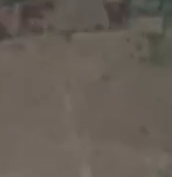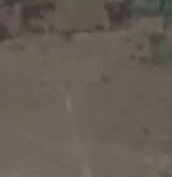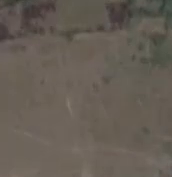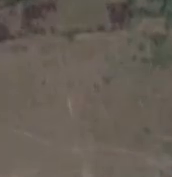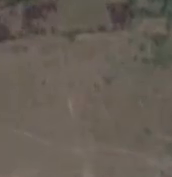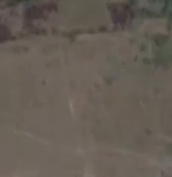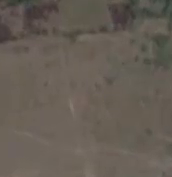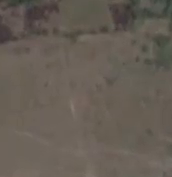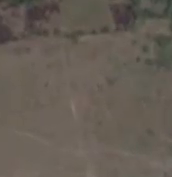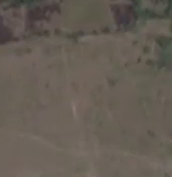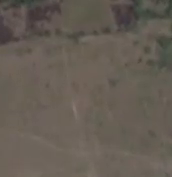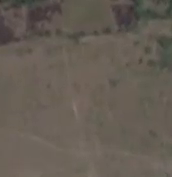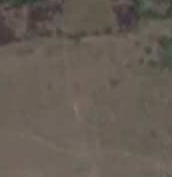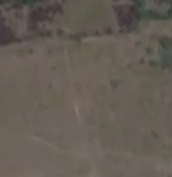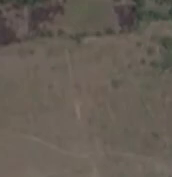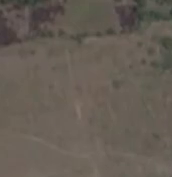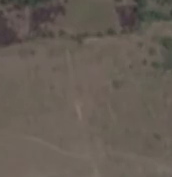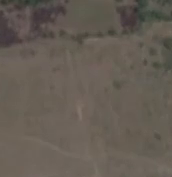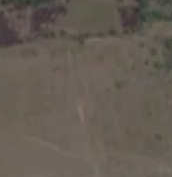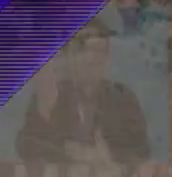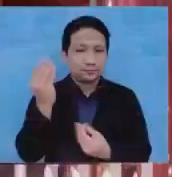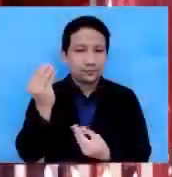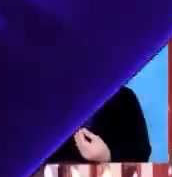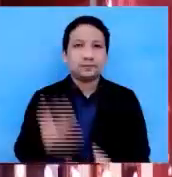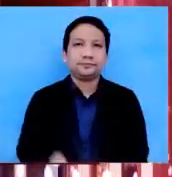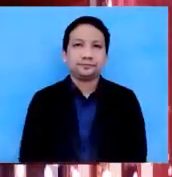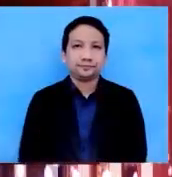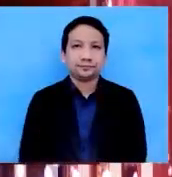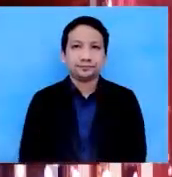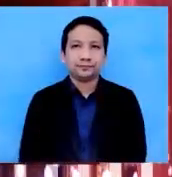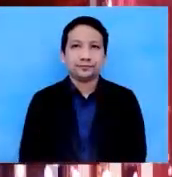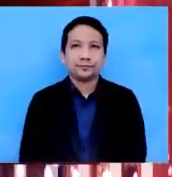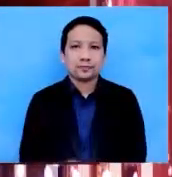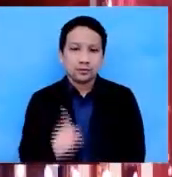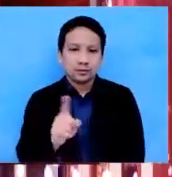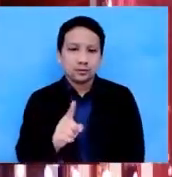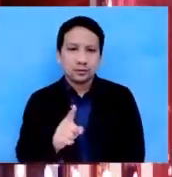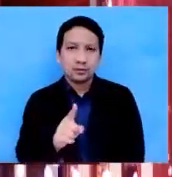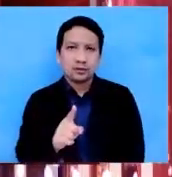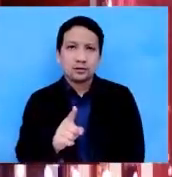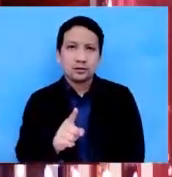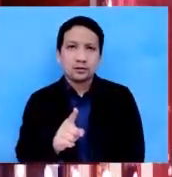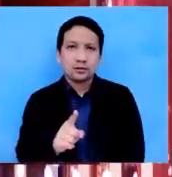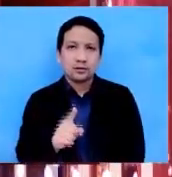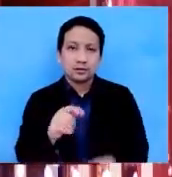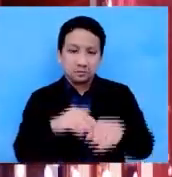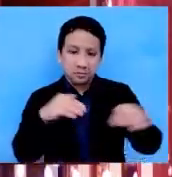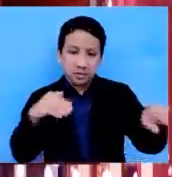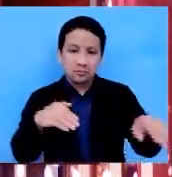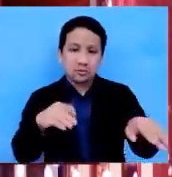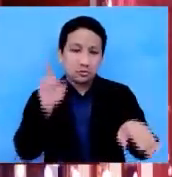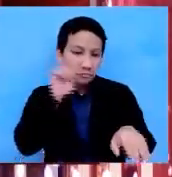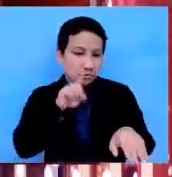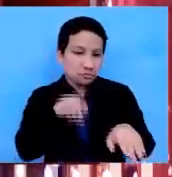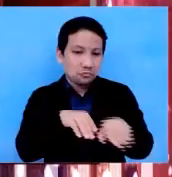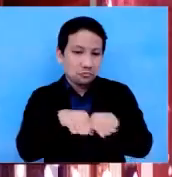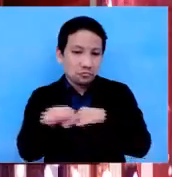yan si Marty Bautista. Marty, traffic ba rin o barian o maluwag ang kalsada?